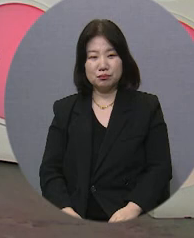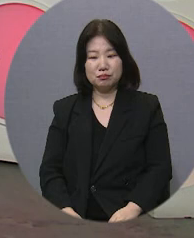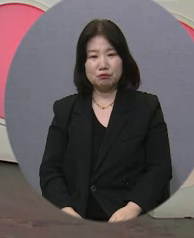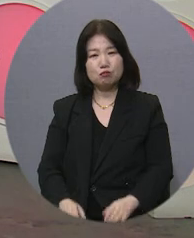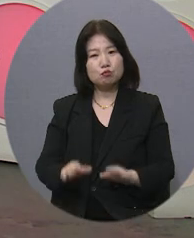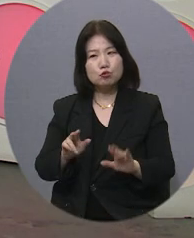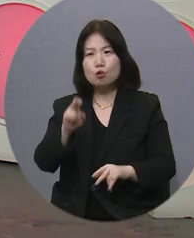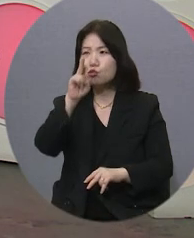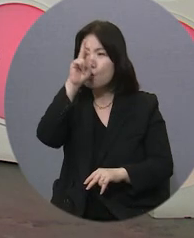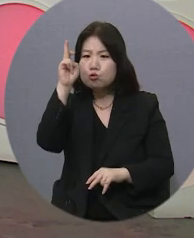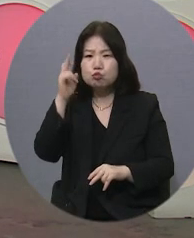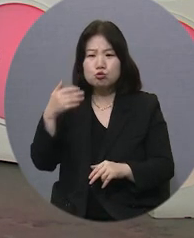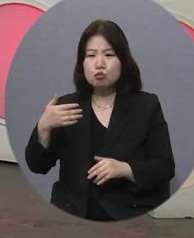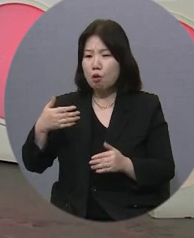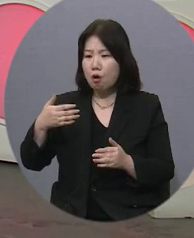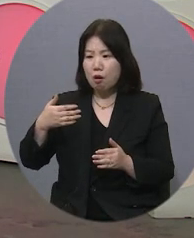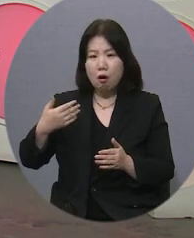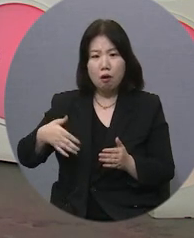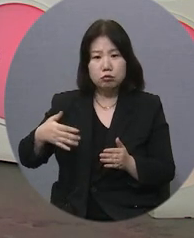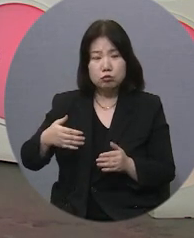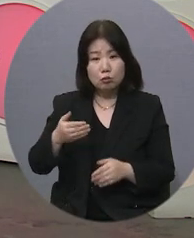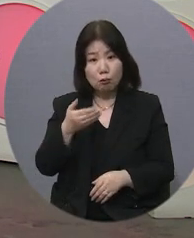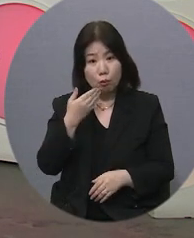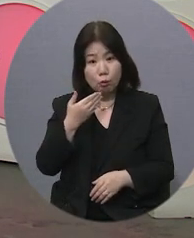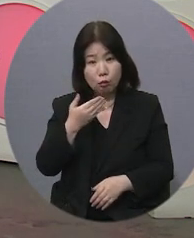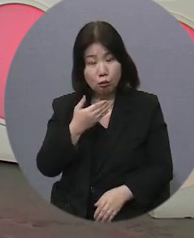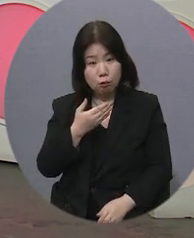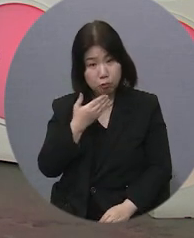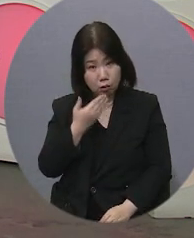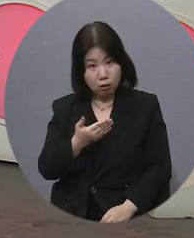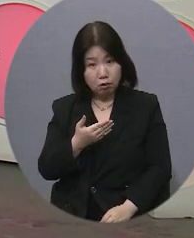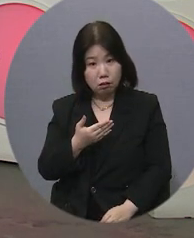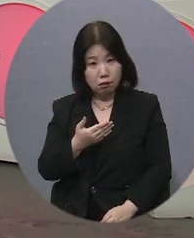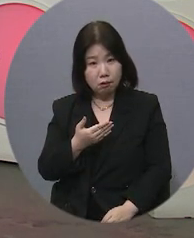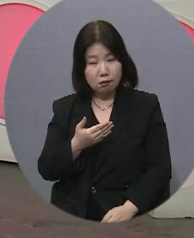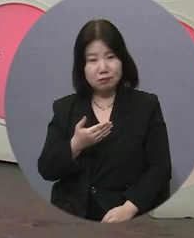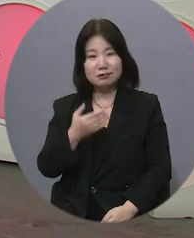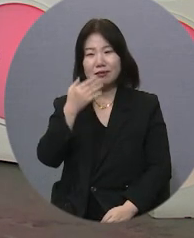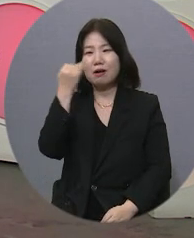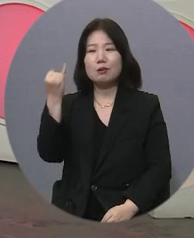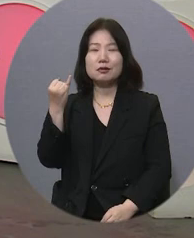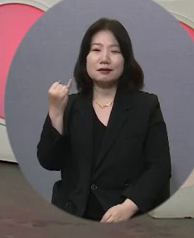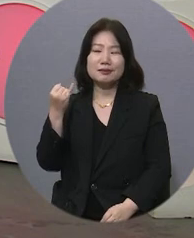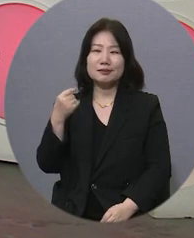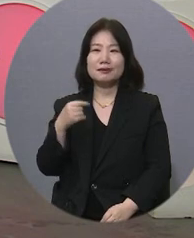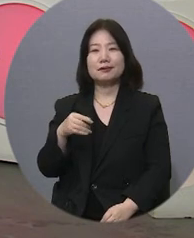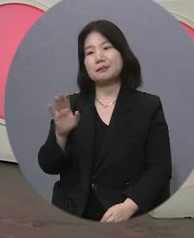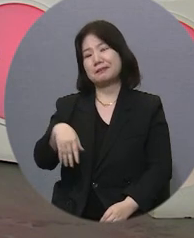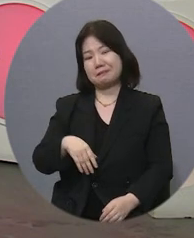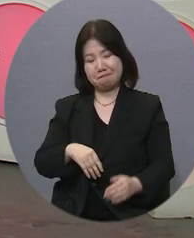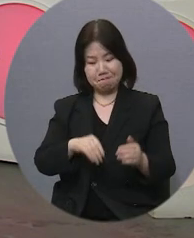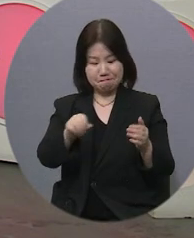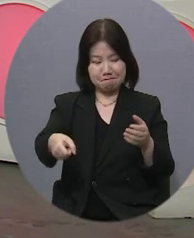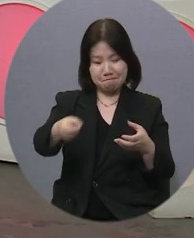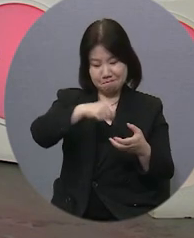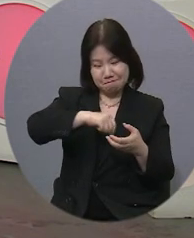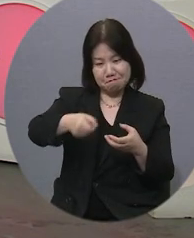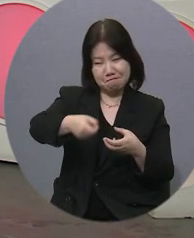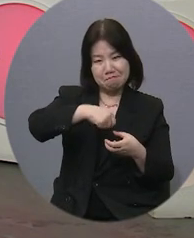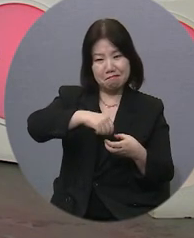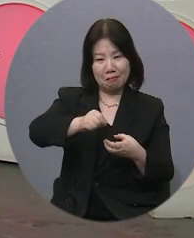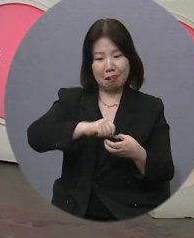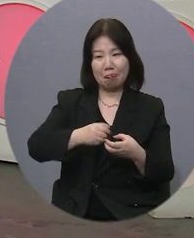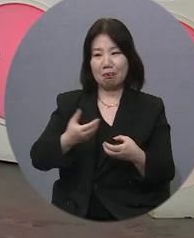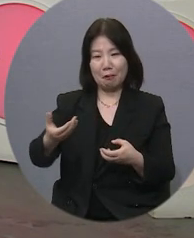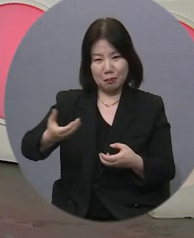지금 점심시간이 아닌데 먹어도 되나요? 할머니는 말없이 밥통에서 밥을